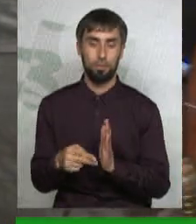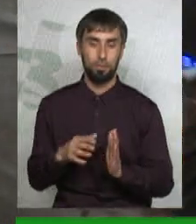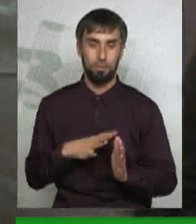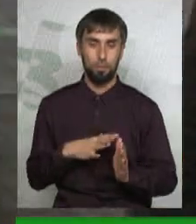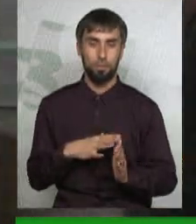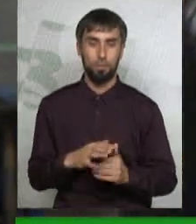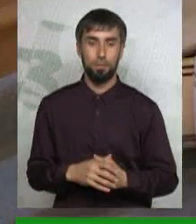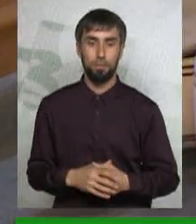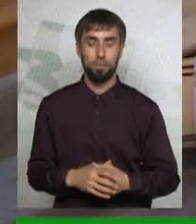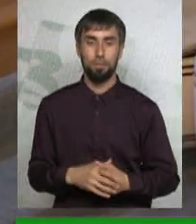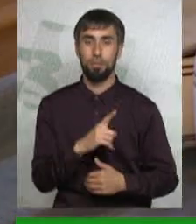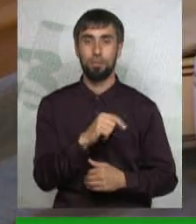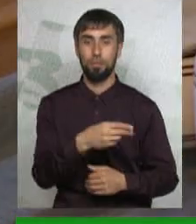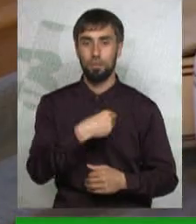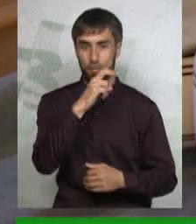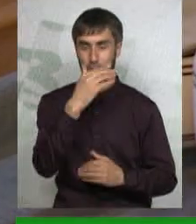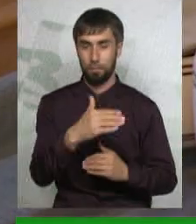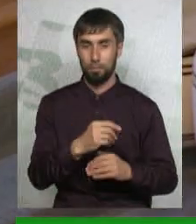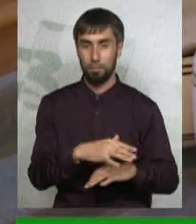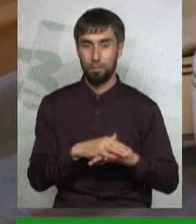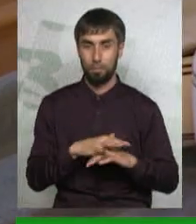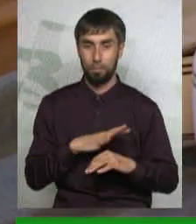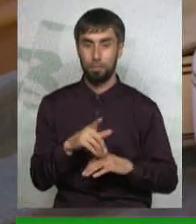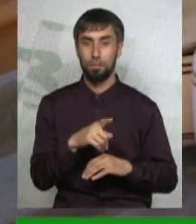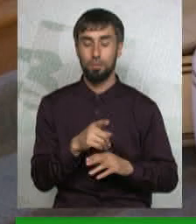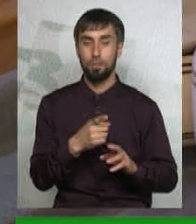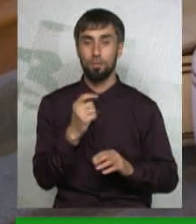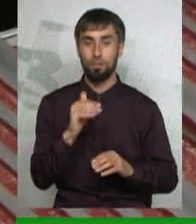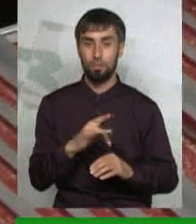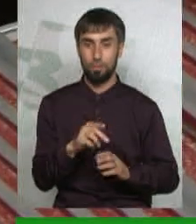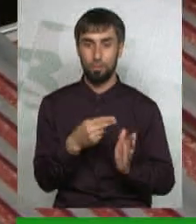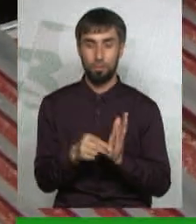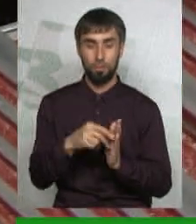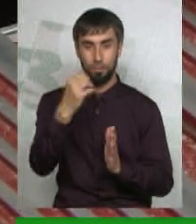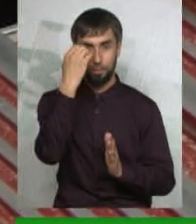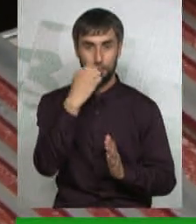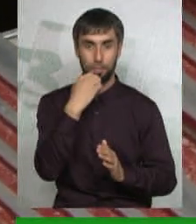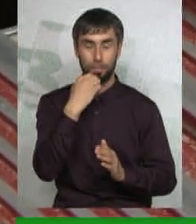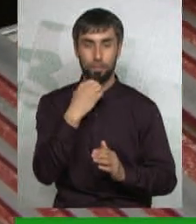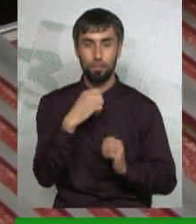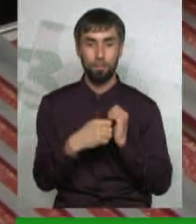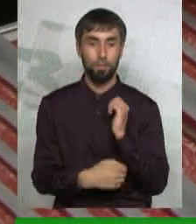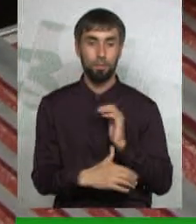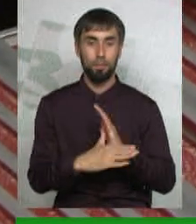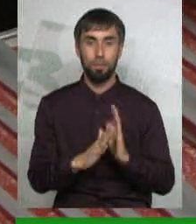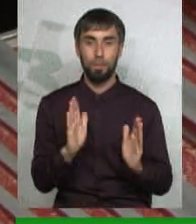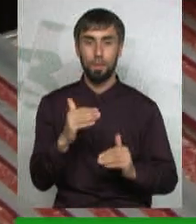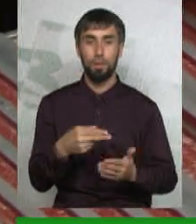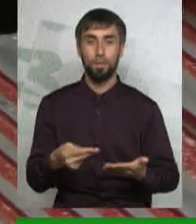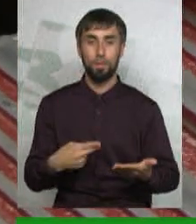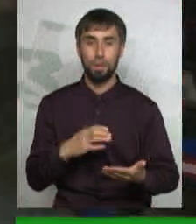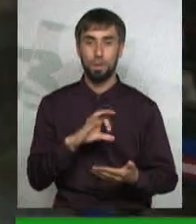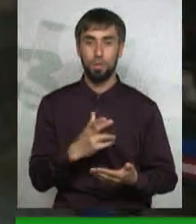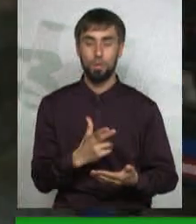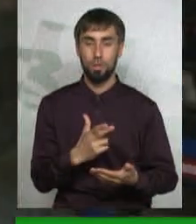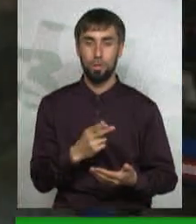это глупо, это шхан хамах. Эти три станка Акраман приобрел на 100 тысяч рублей благодаря материальной помощи в рамках заключенного